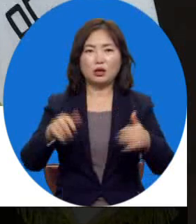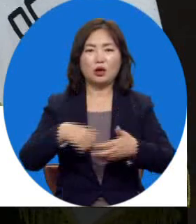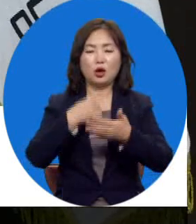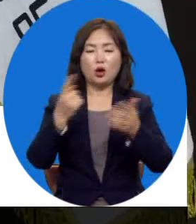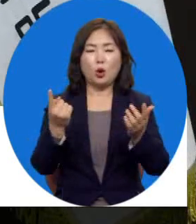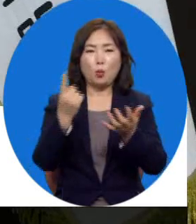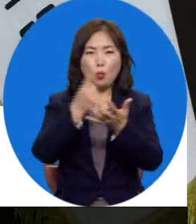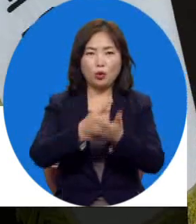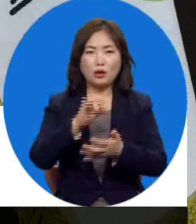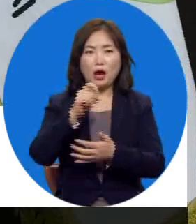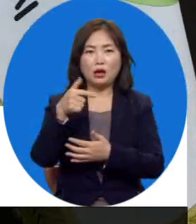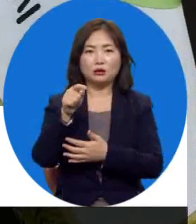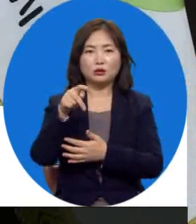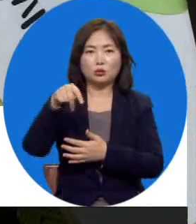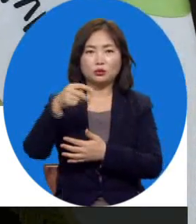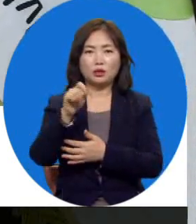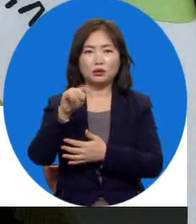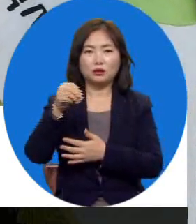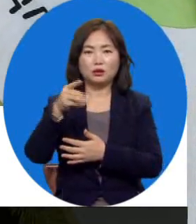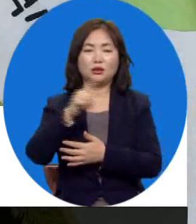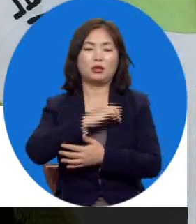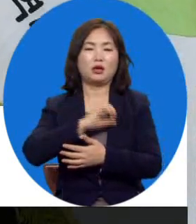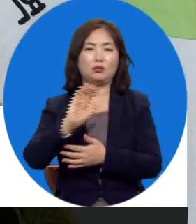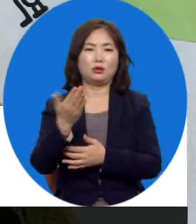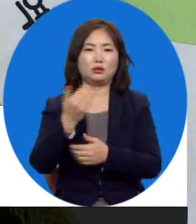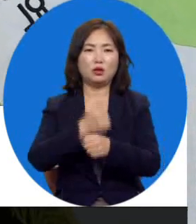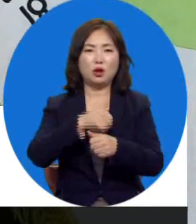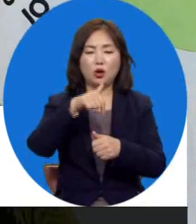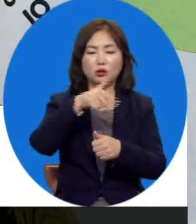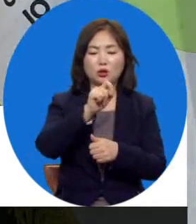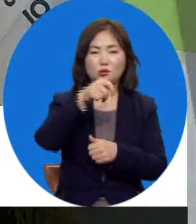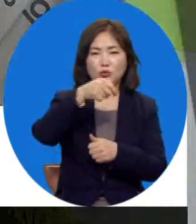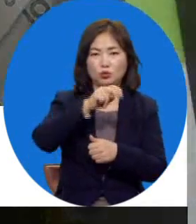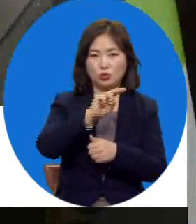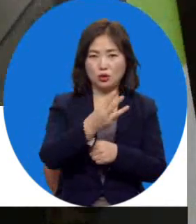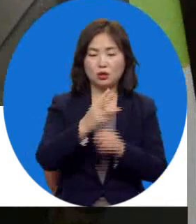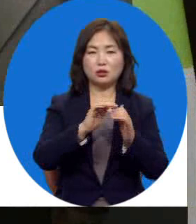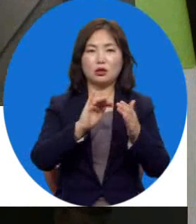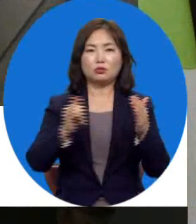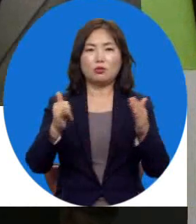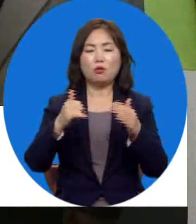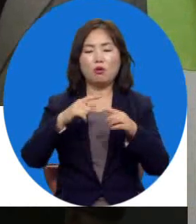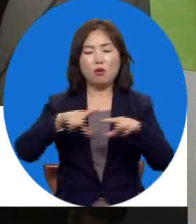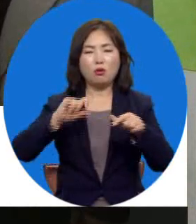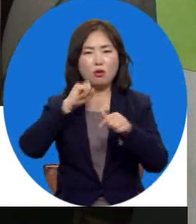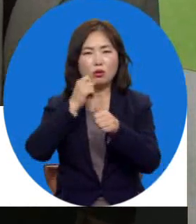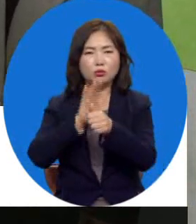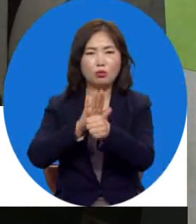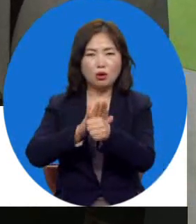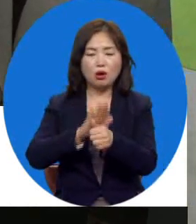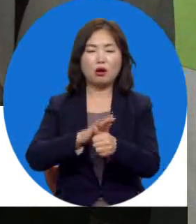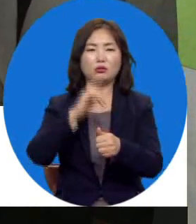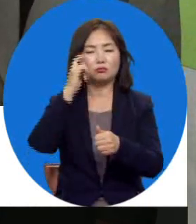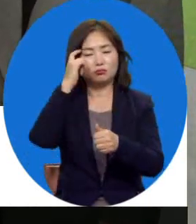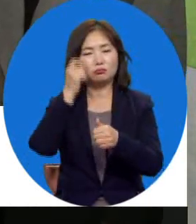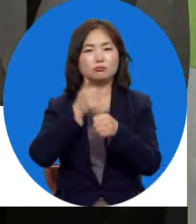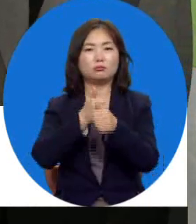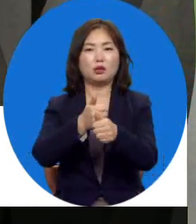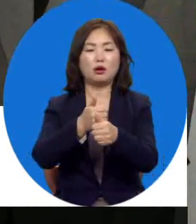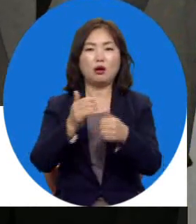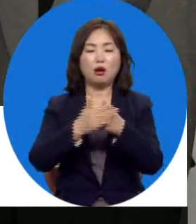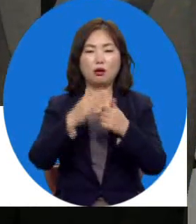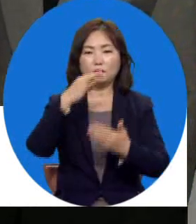모임인 아너소사이어티의 회원이 됐습니다. 고 정규열 씨의 유족은 평소 어려운 사람을 도왔던 고인의 유지를